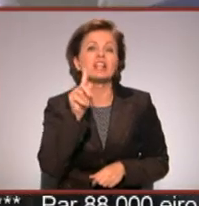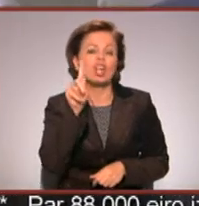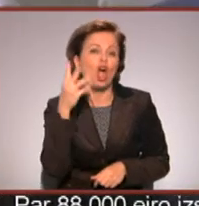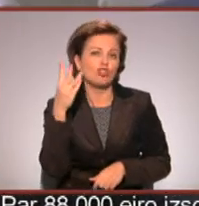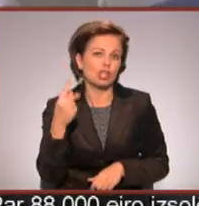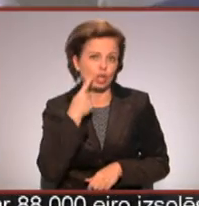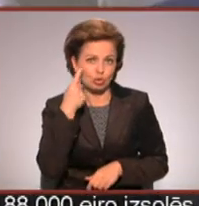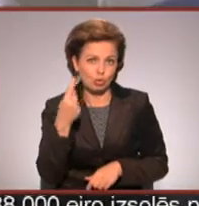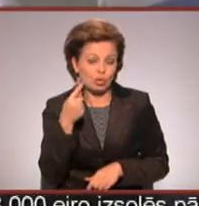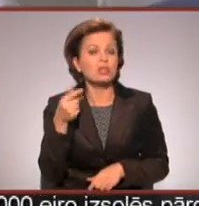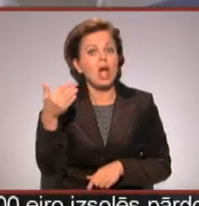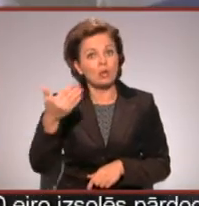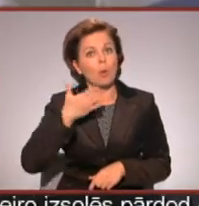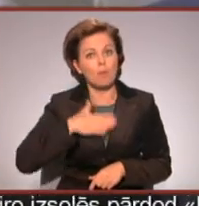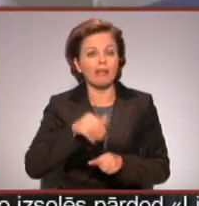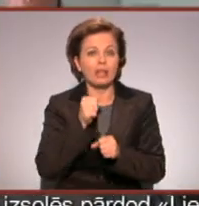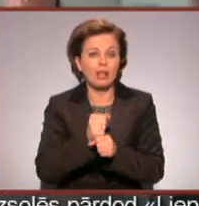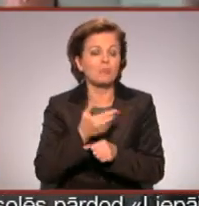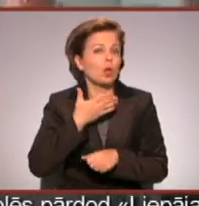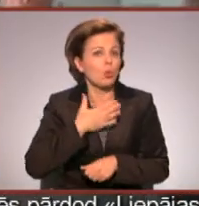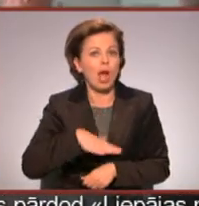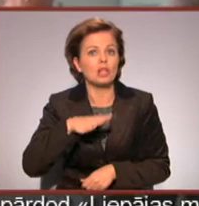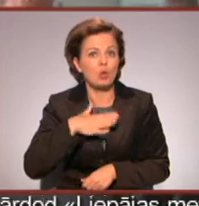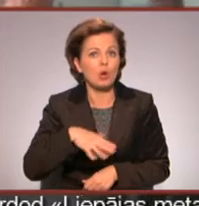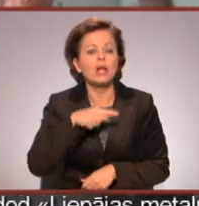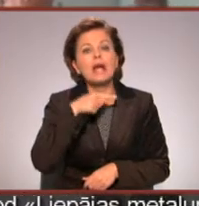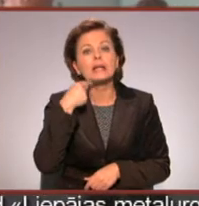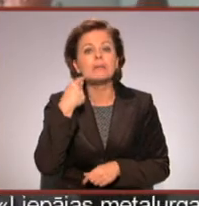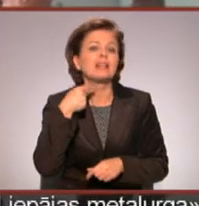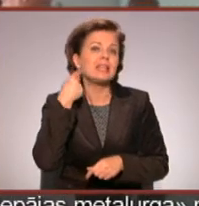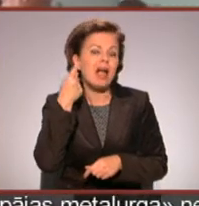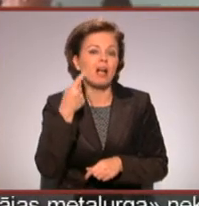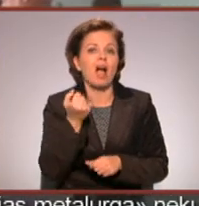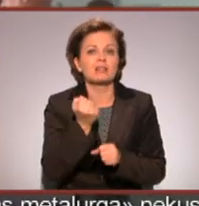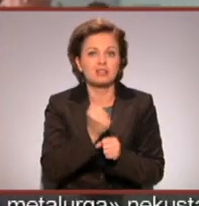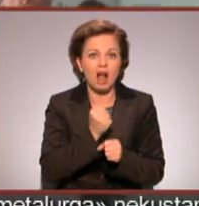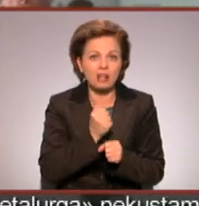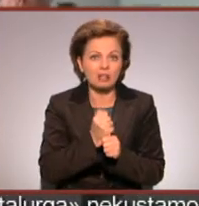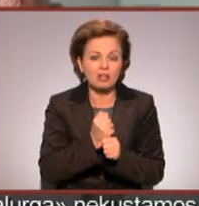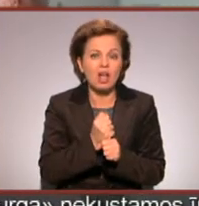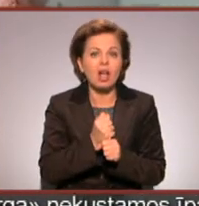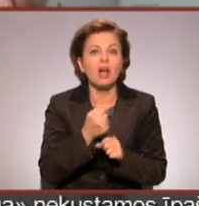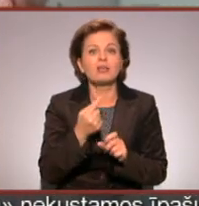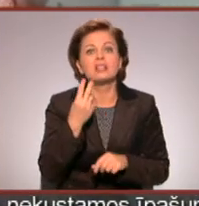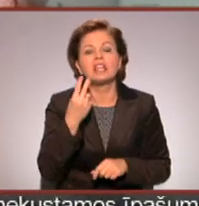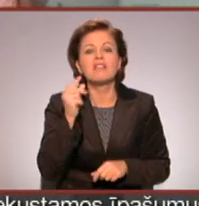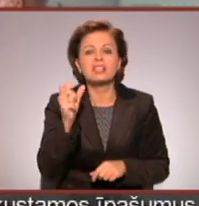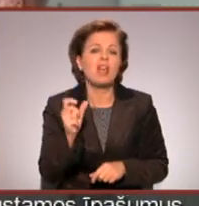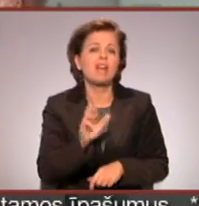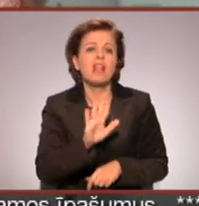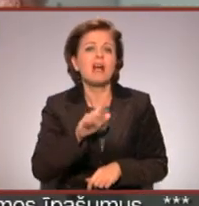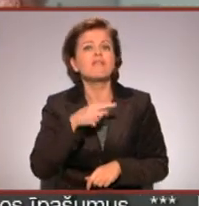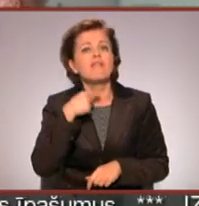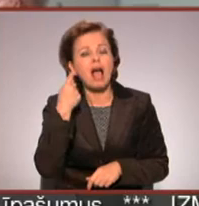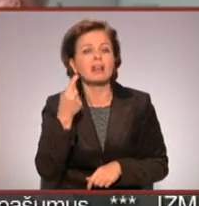stundas. Patīk darbs? Jā, ļoti patīk, ļoti. Gribas, protams, ilgāk strādāt. Nevis 2 kādas nedēļas, bet